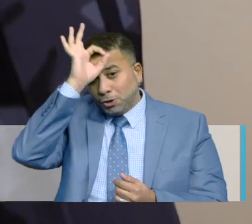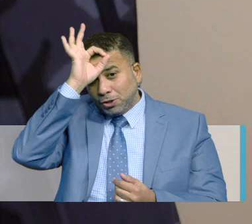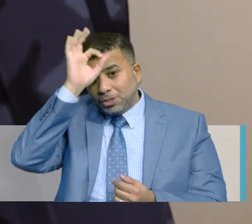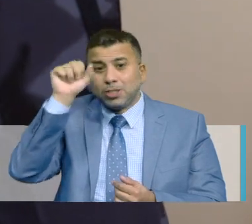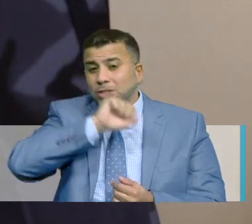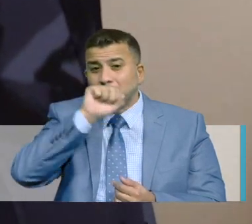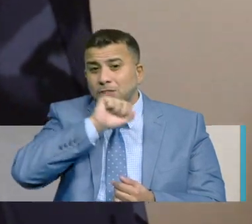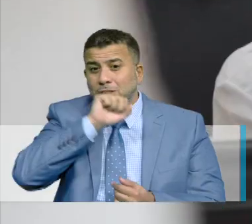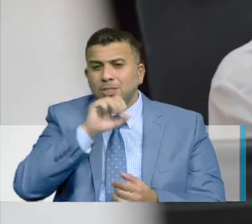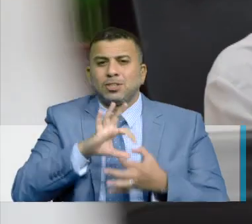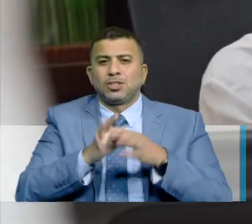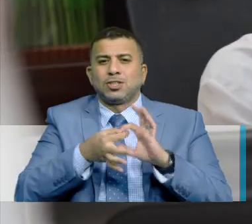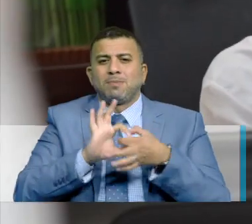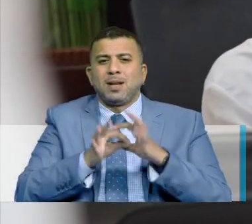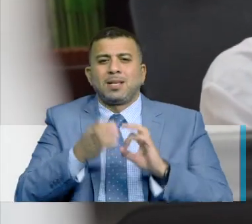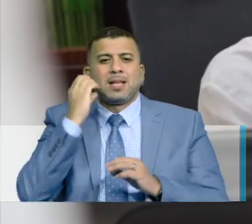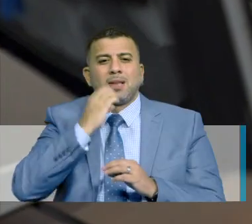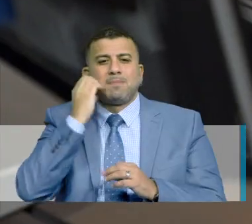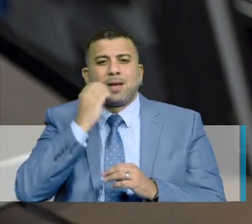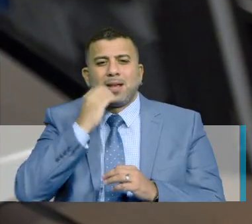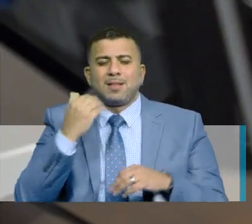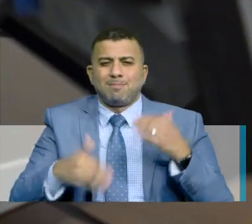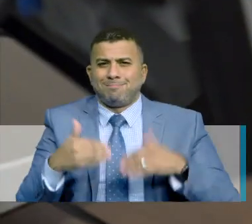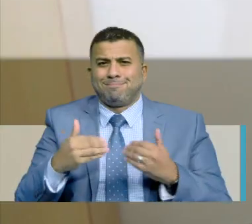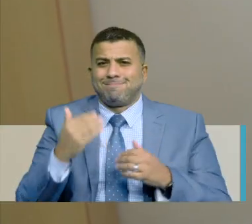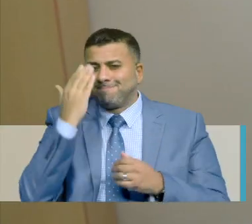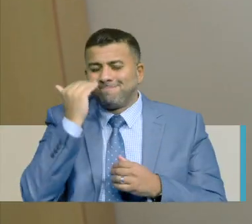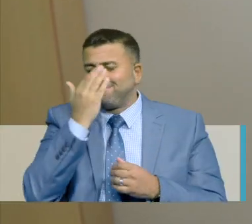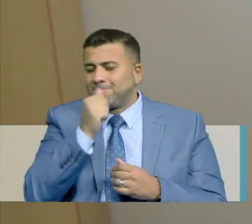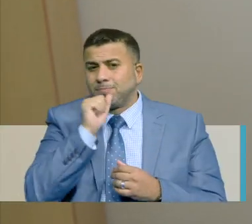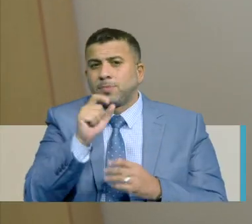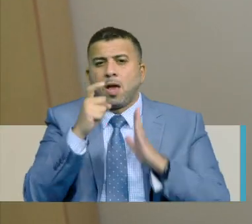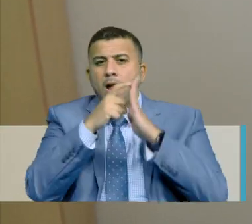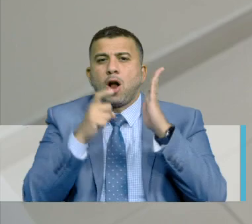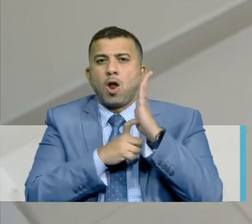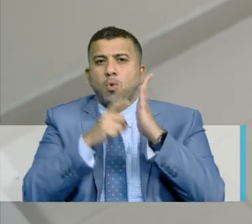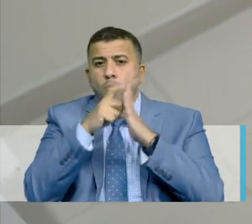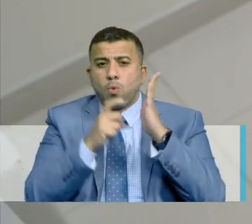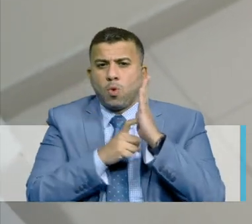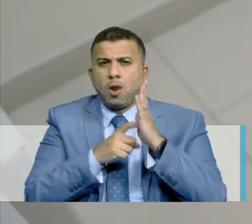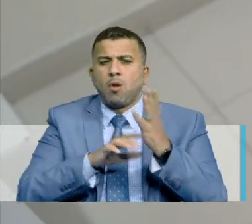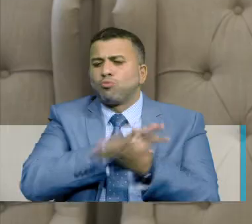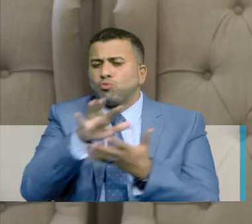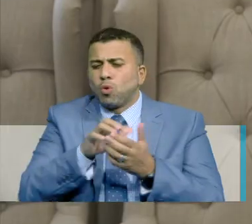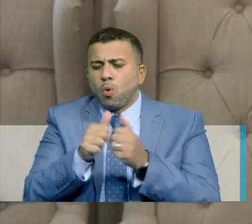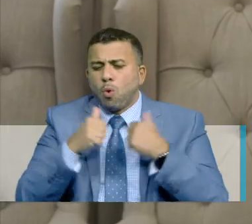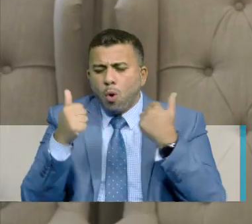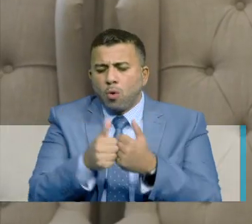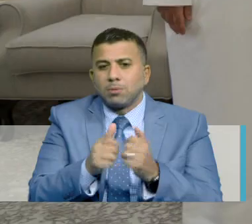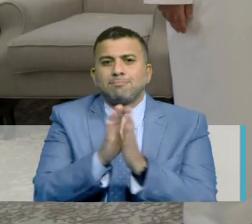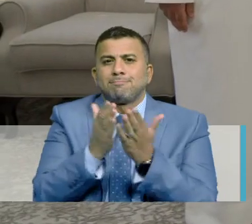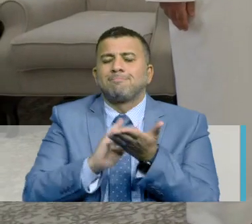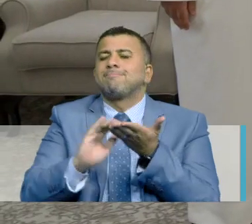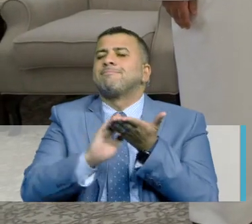فقد اهدى الجمعيه الامارات للمعاقين بصريا قانون الحمايه من العنف الاسري بطريقه